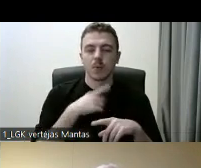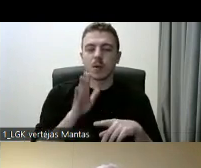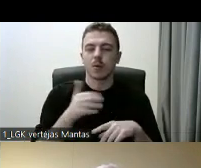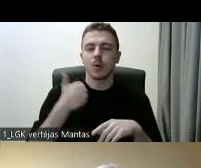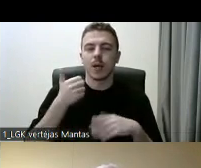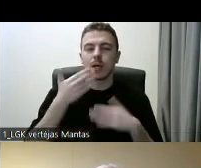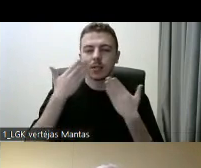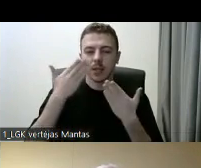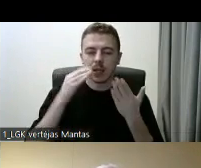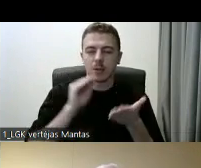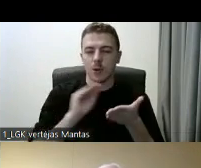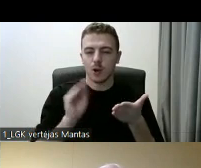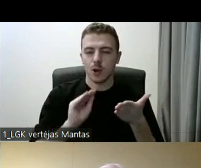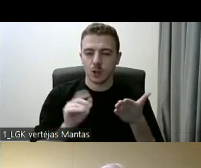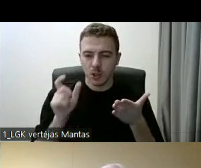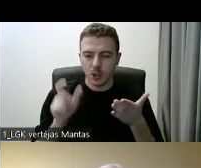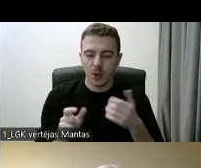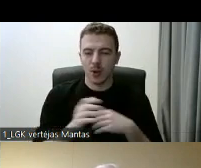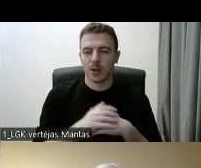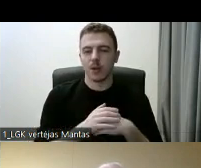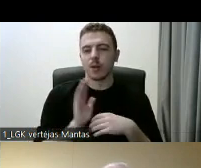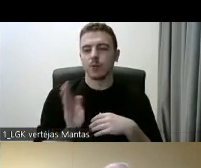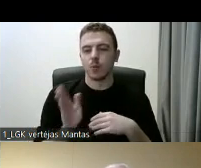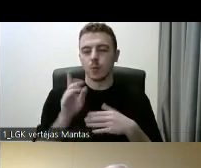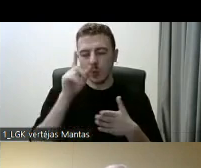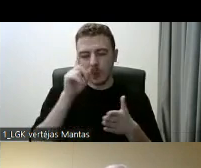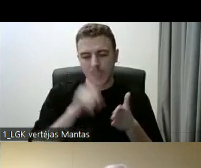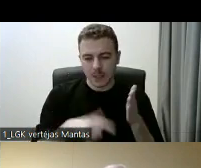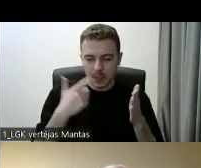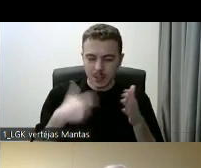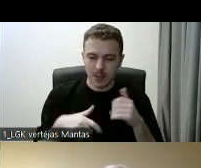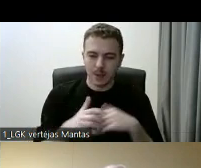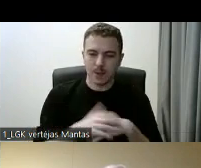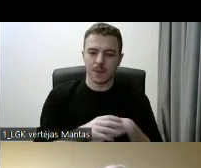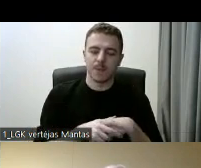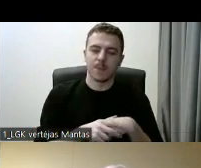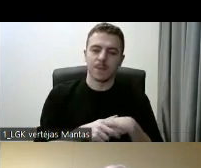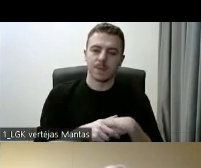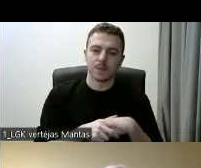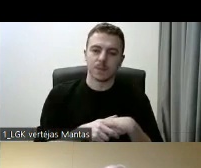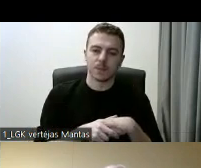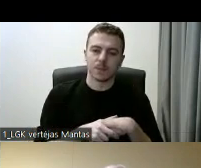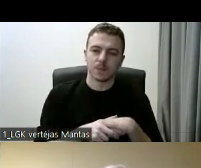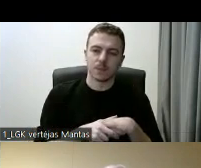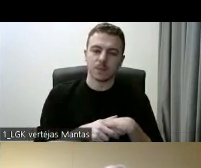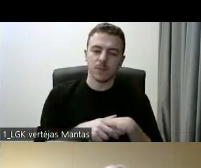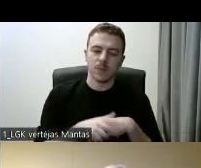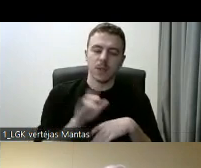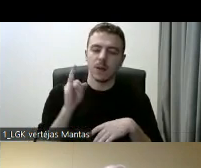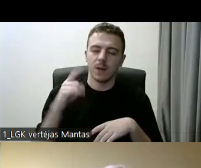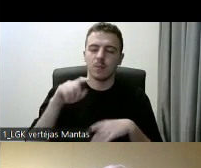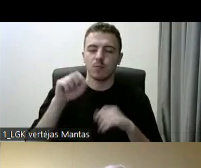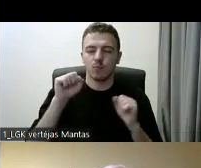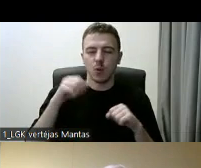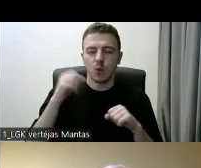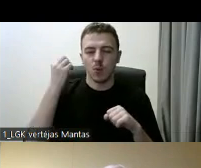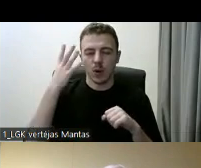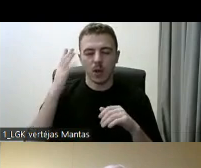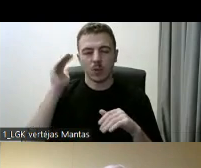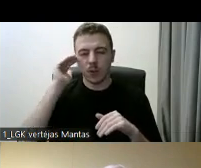skaitytojai, rašytojai, kad būtų labiau pasitikintis, kad tai būtų mokiniai, kurie galėtų mokėtų klausyti,